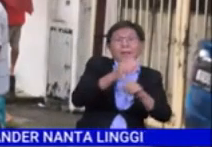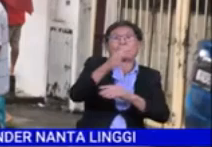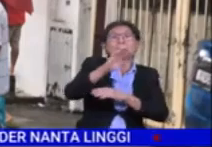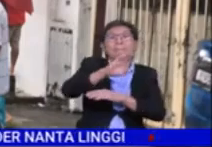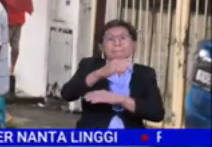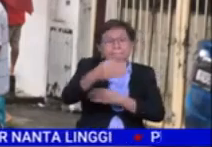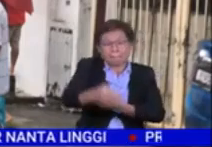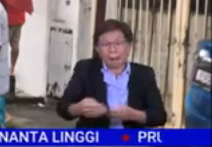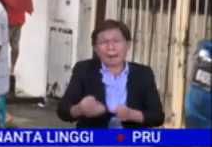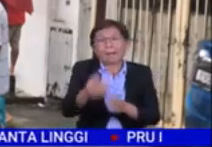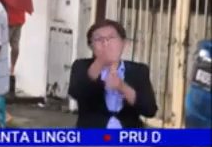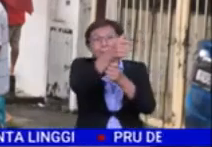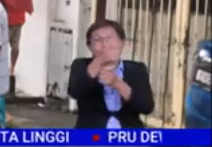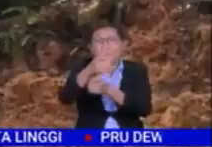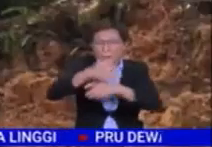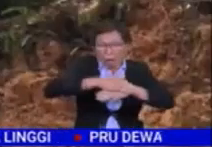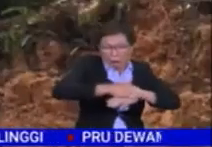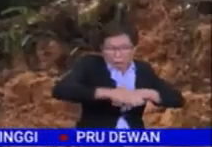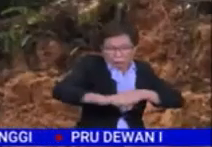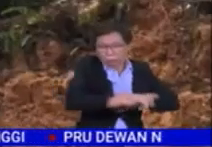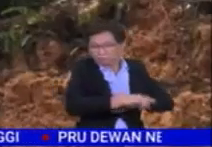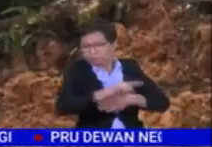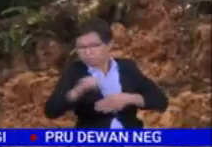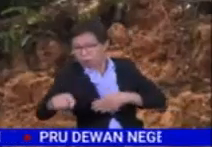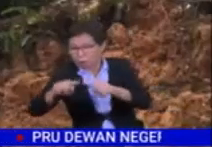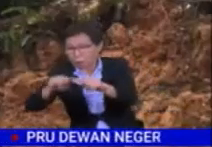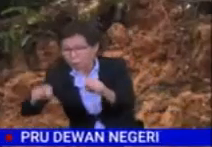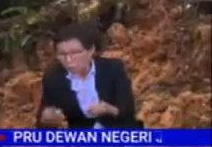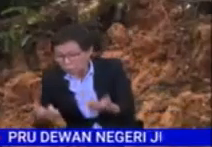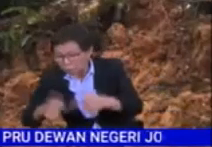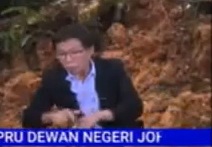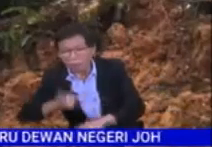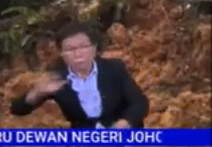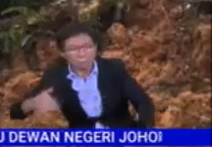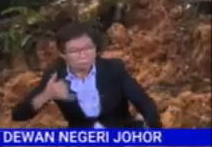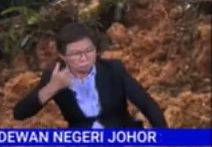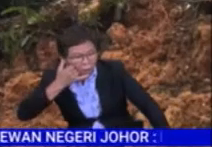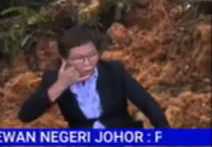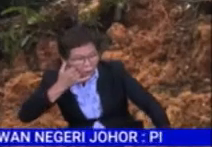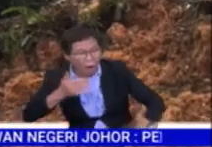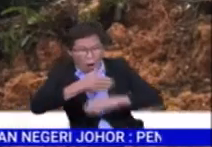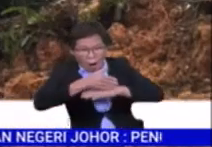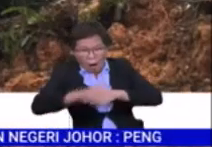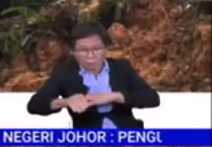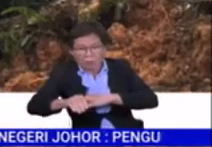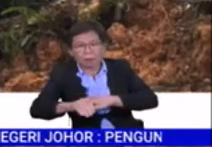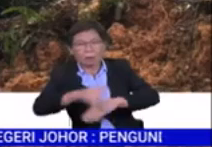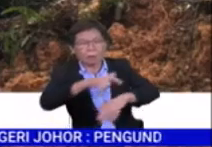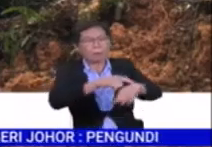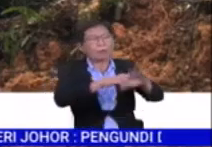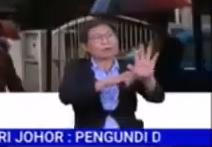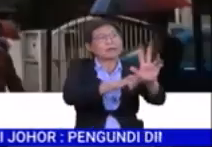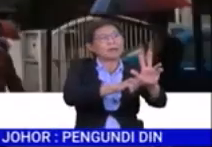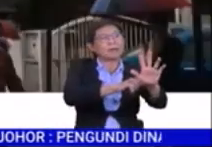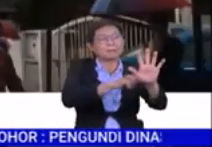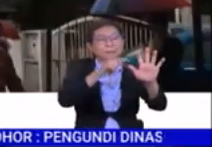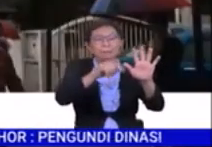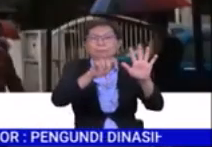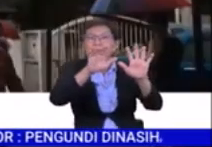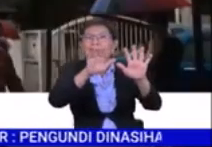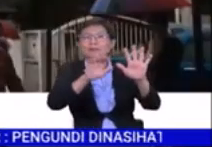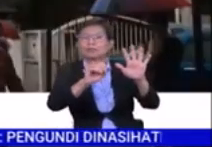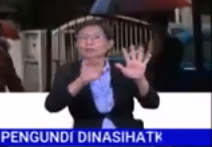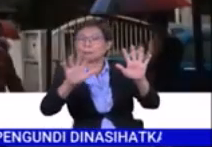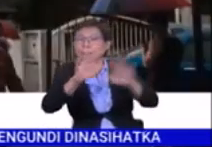dan penyelamat pandan dikerahkan tempat kejadian sebanyak menerima panggilan kecemasan pada pukul lima 54 tahun